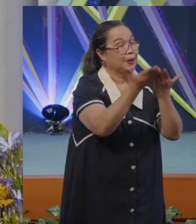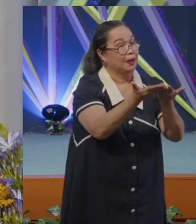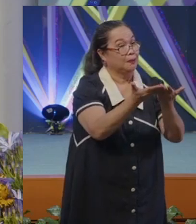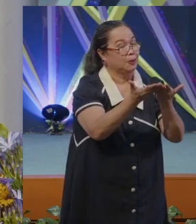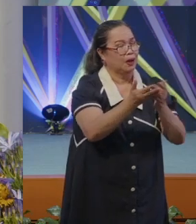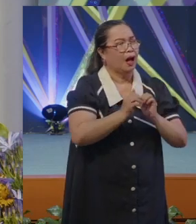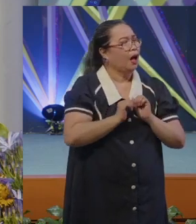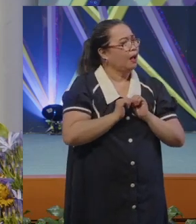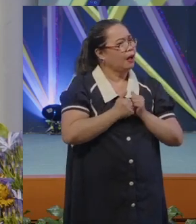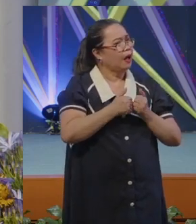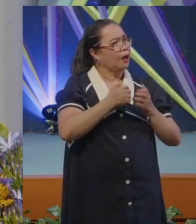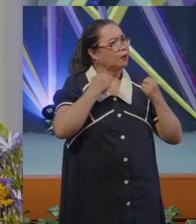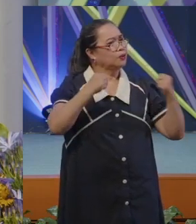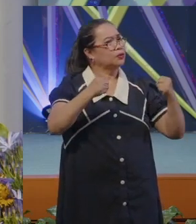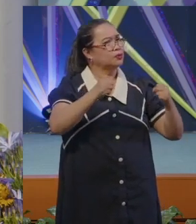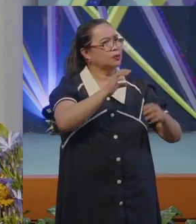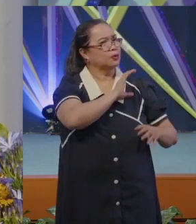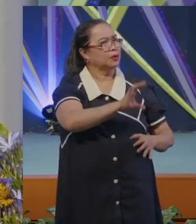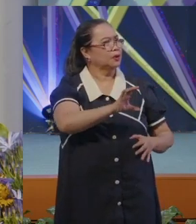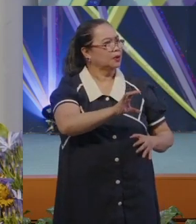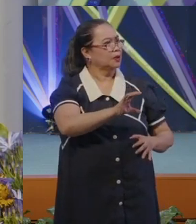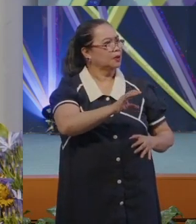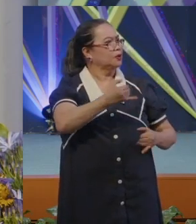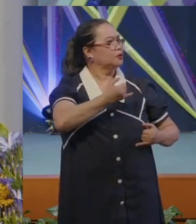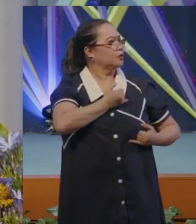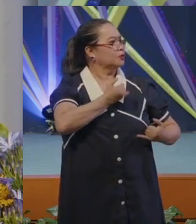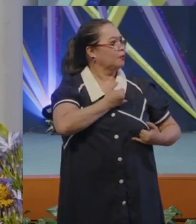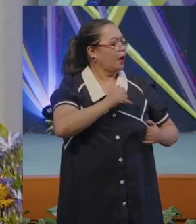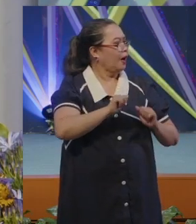Paano magiging strong and courageous si Joshua?